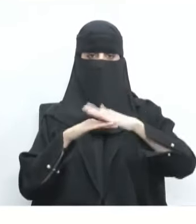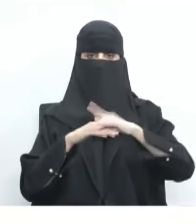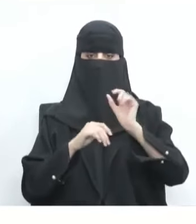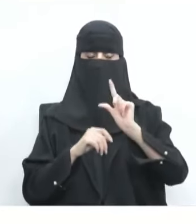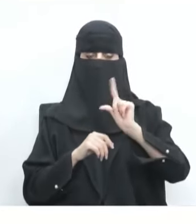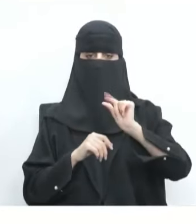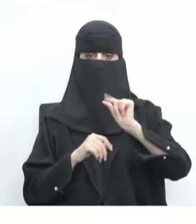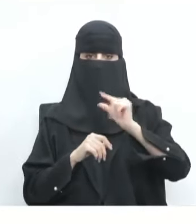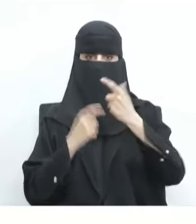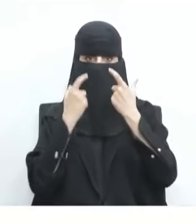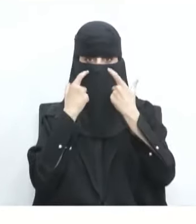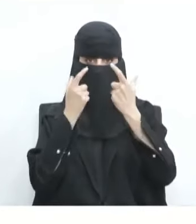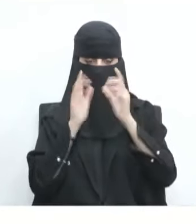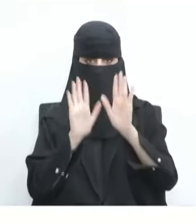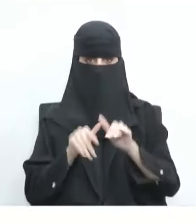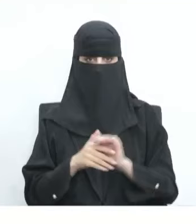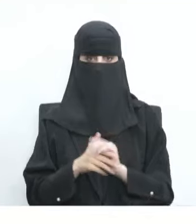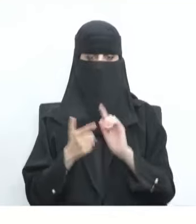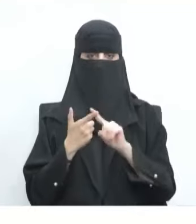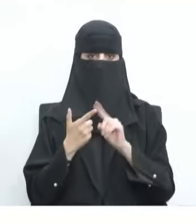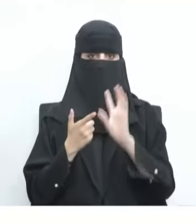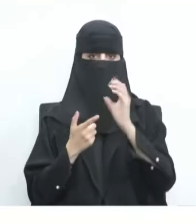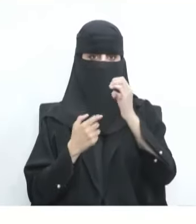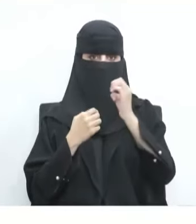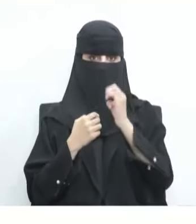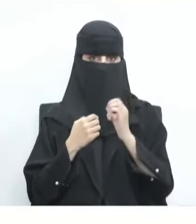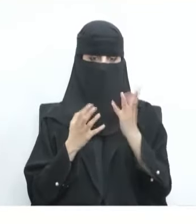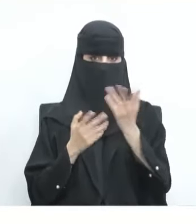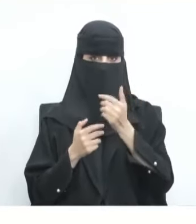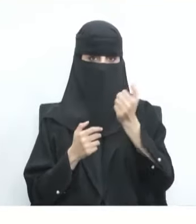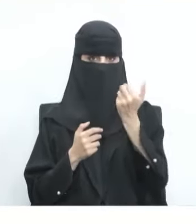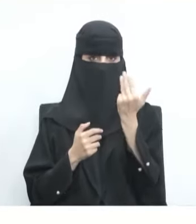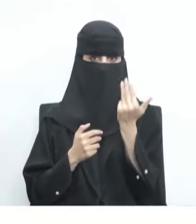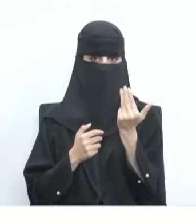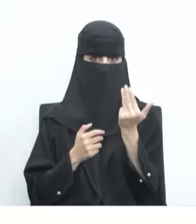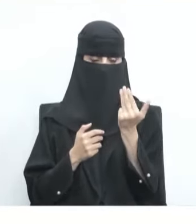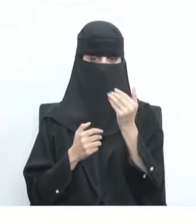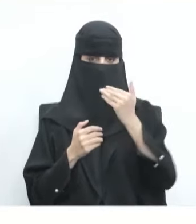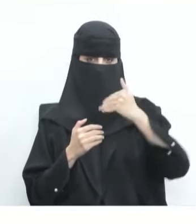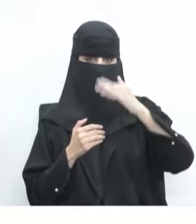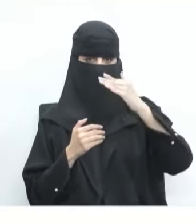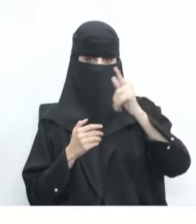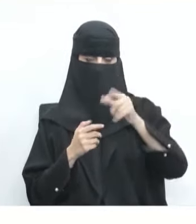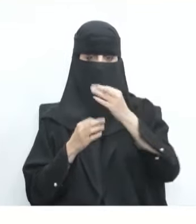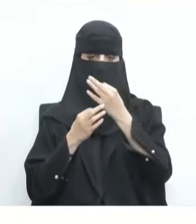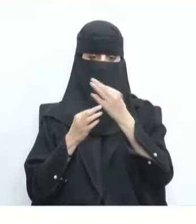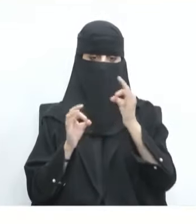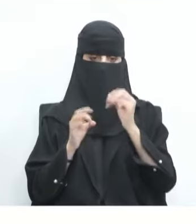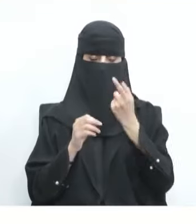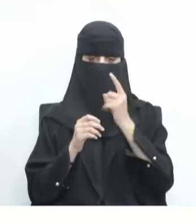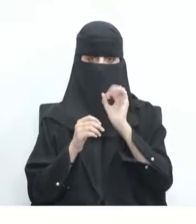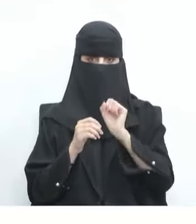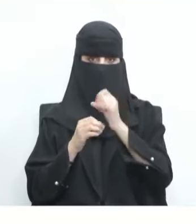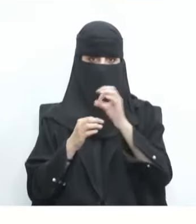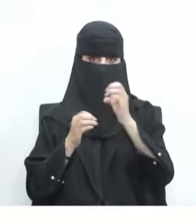استماع جيد ان اجبت عن تسع فقرات فاكثر فاجابتك عفوا في استماعك